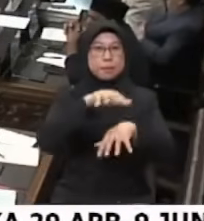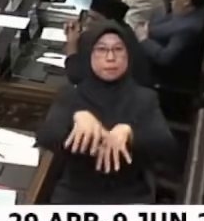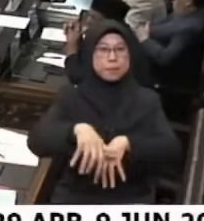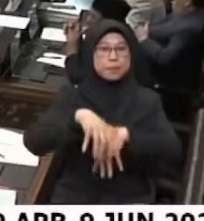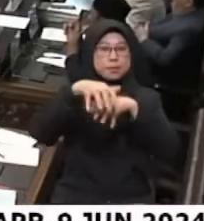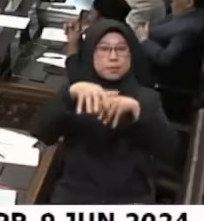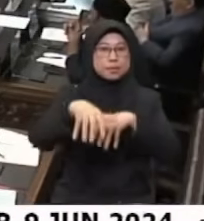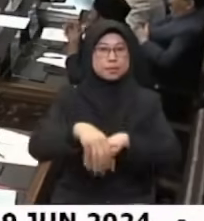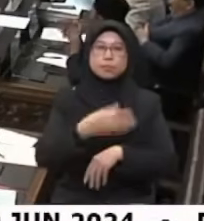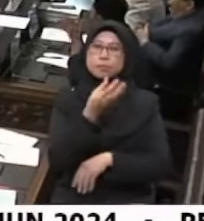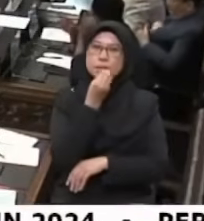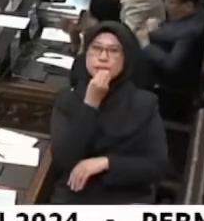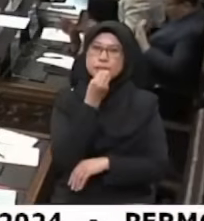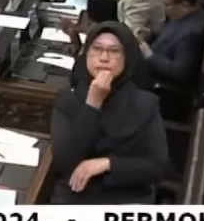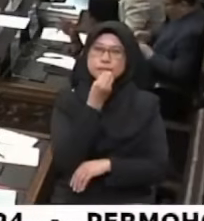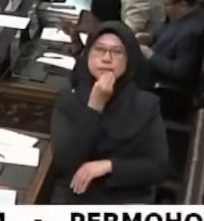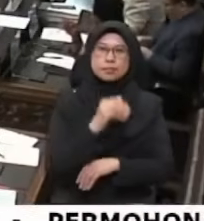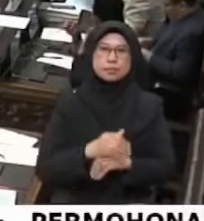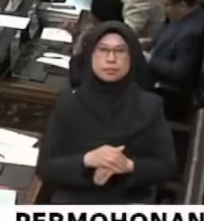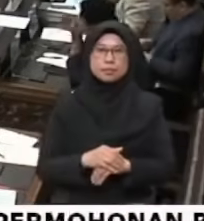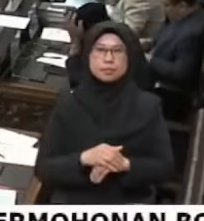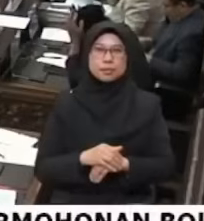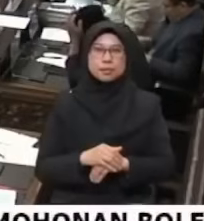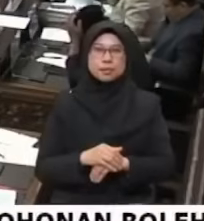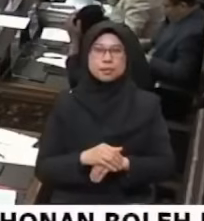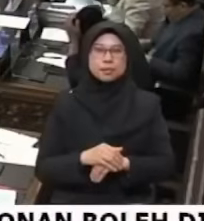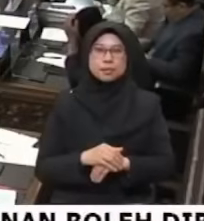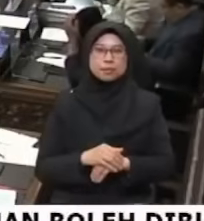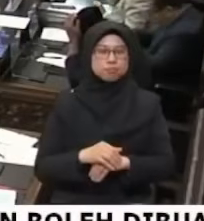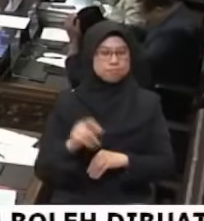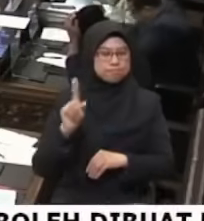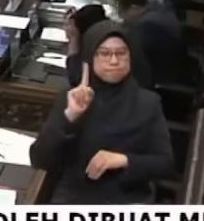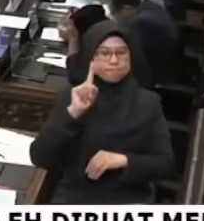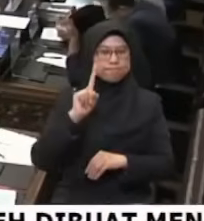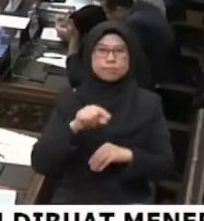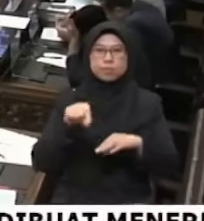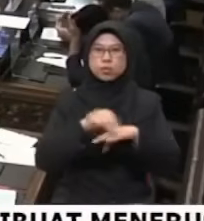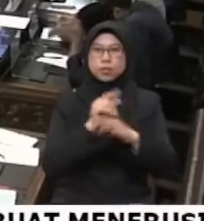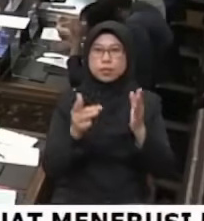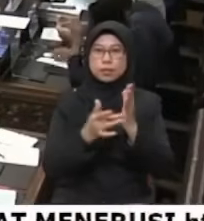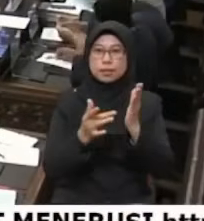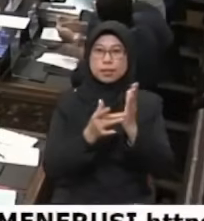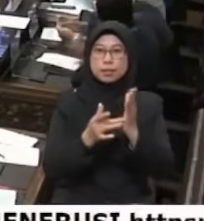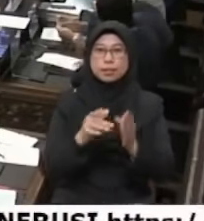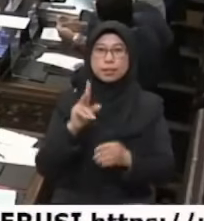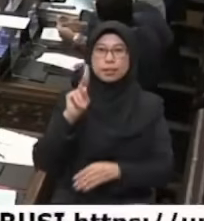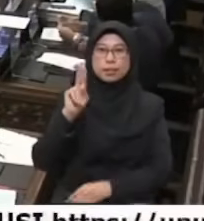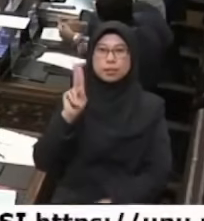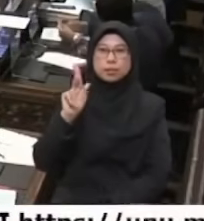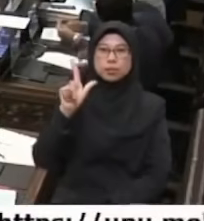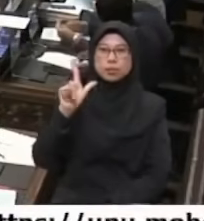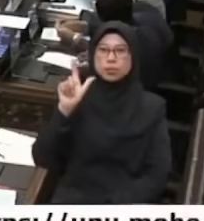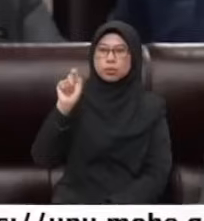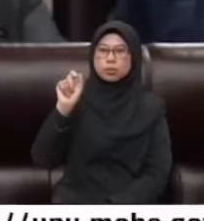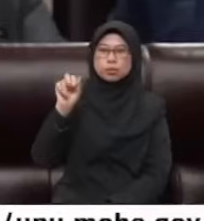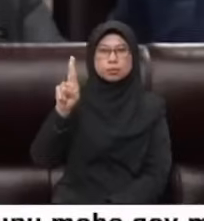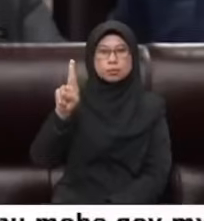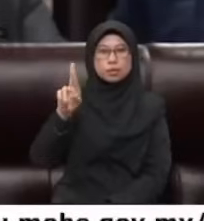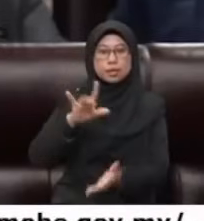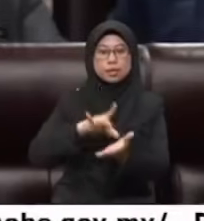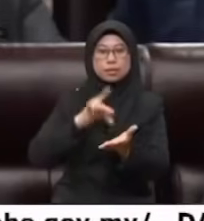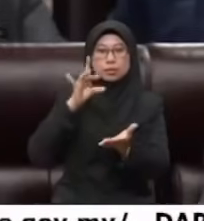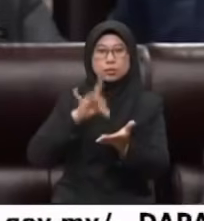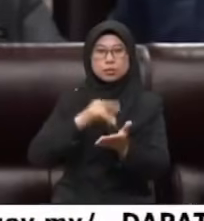keterjaminan makanan tidak mengenarkan penggunaan teknik kultur tisu bagi menghasilkan